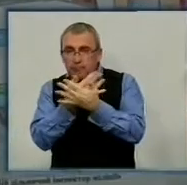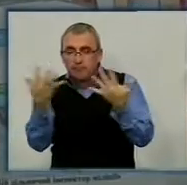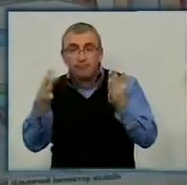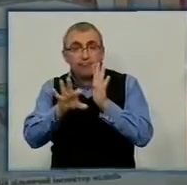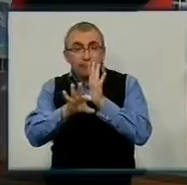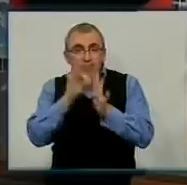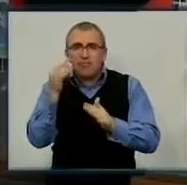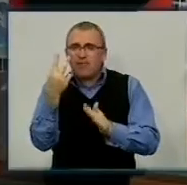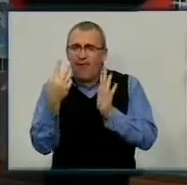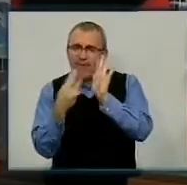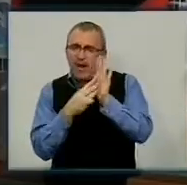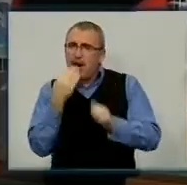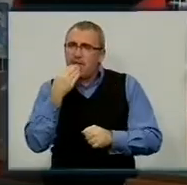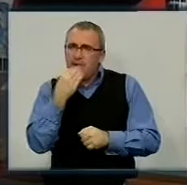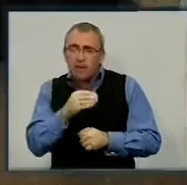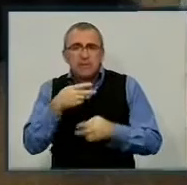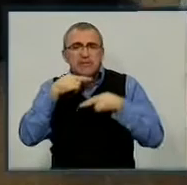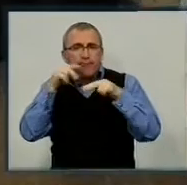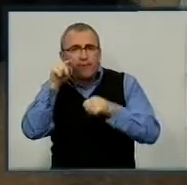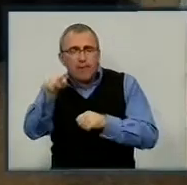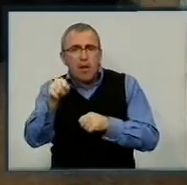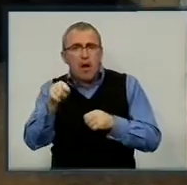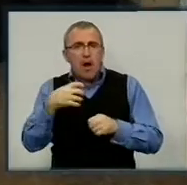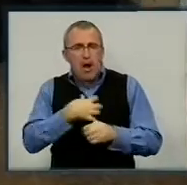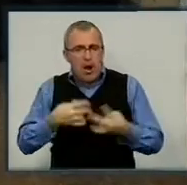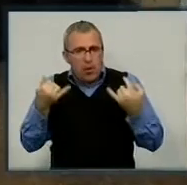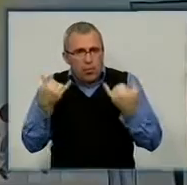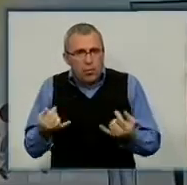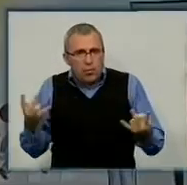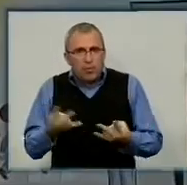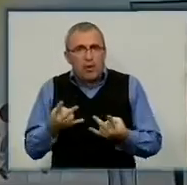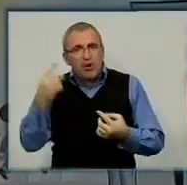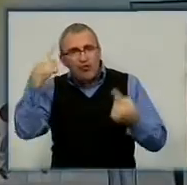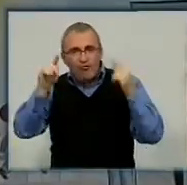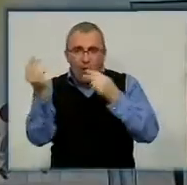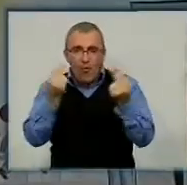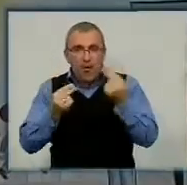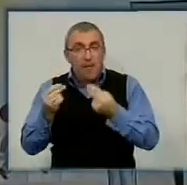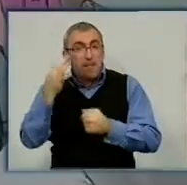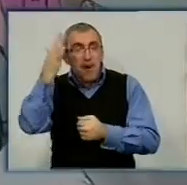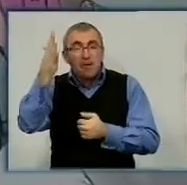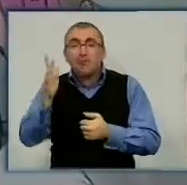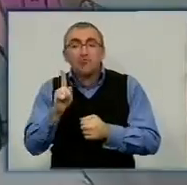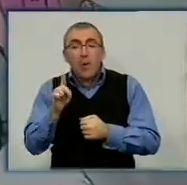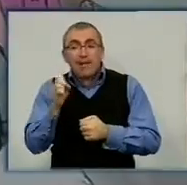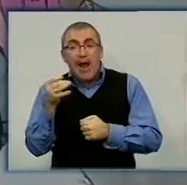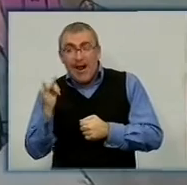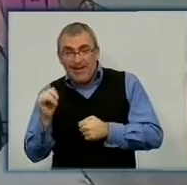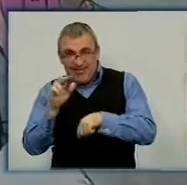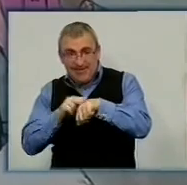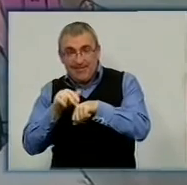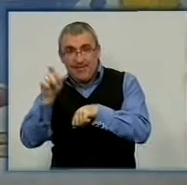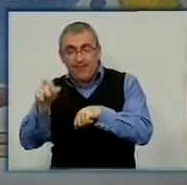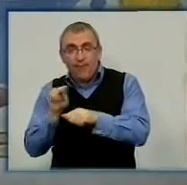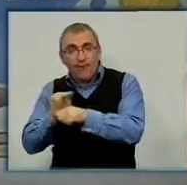28 найкращих передусім звертали увагу на актуальність теми та творчий підхід головна ж мета конкурсу кажуть даївці залучити дітей до